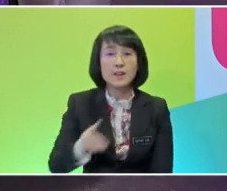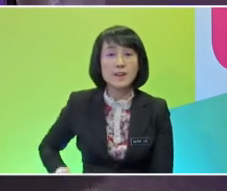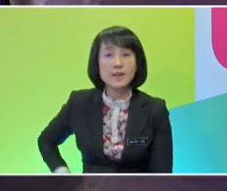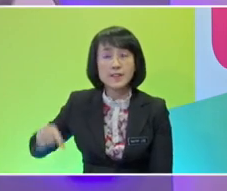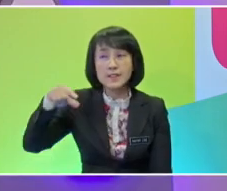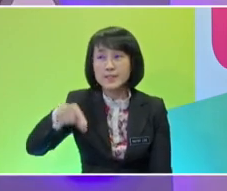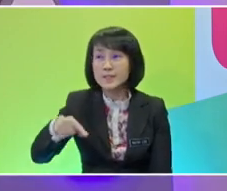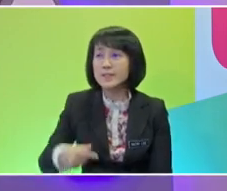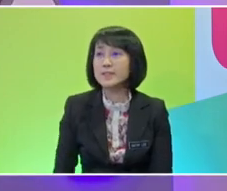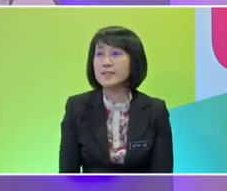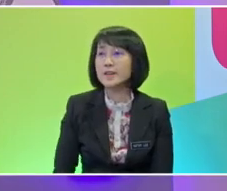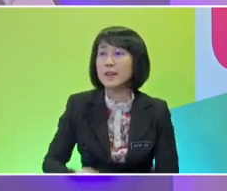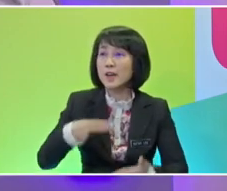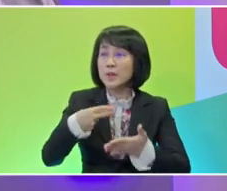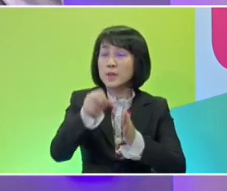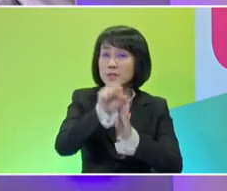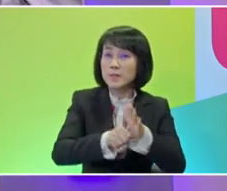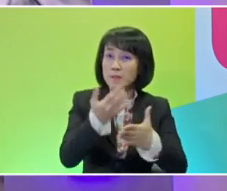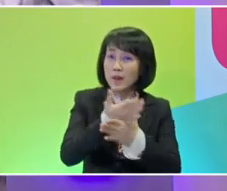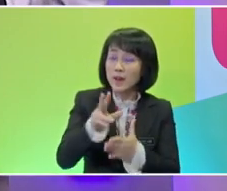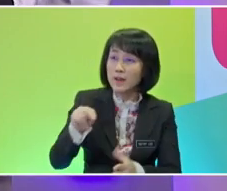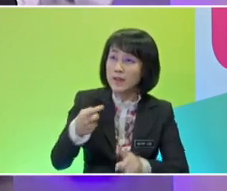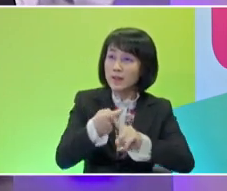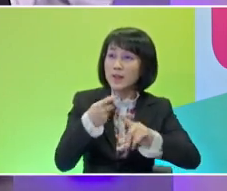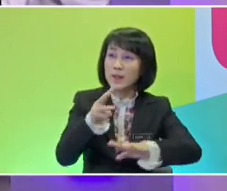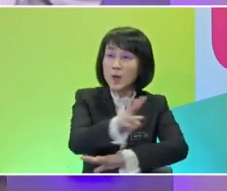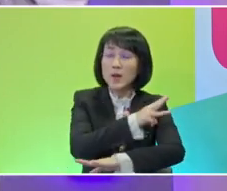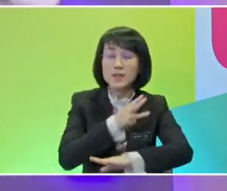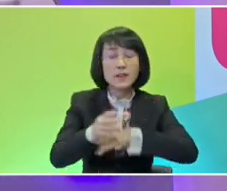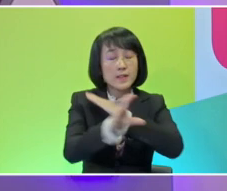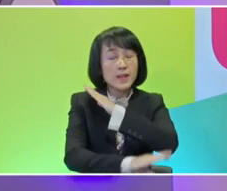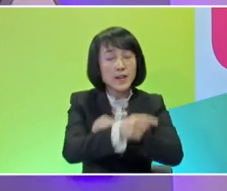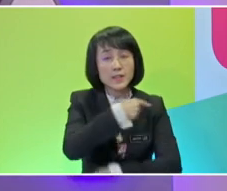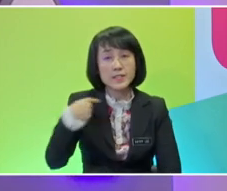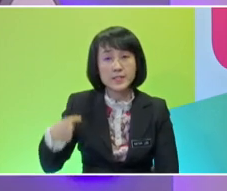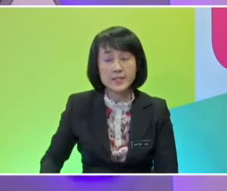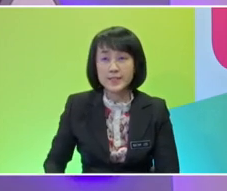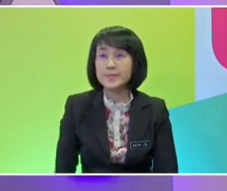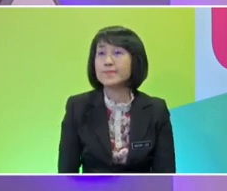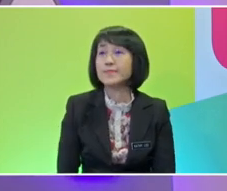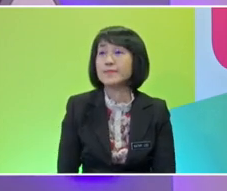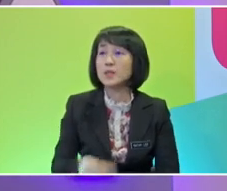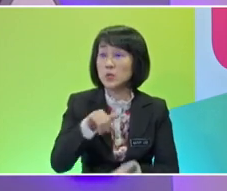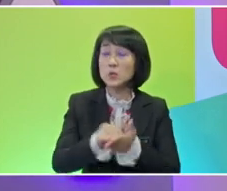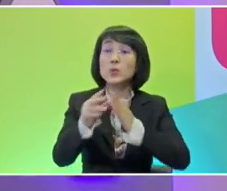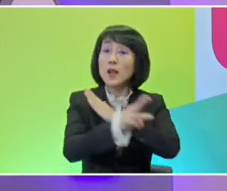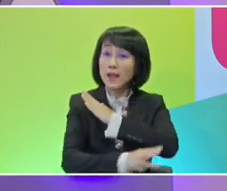hampir sebagian daripada kawasan negara China hari ini itu baik itu adalah wilayahnya